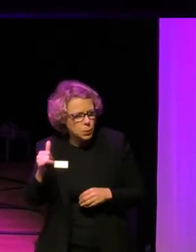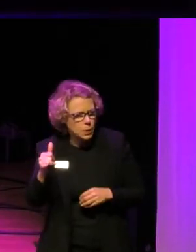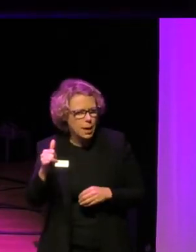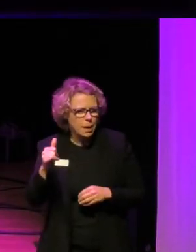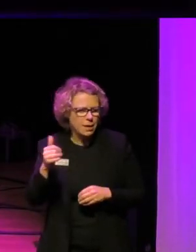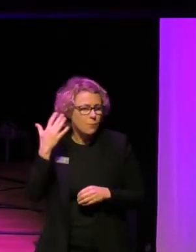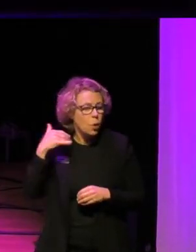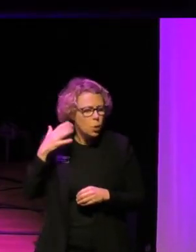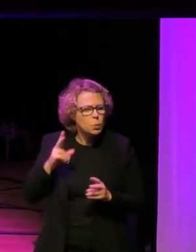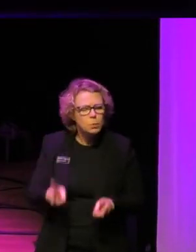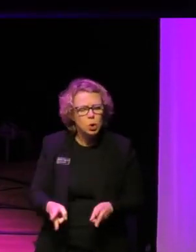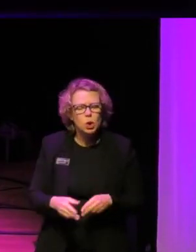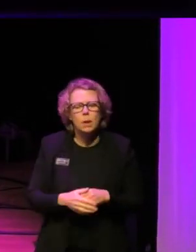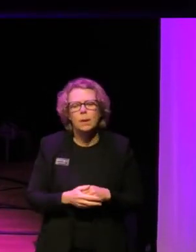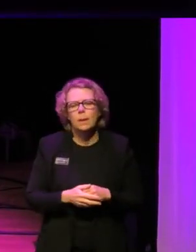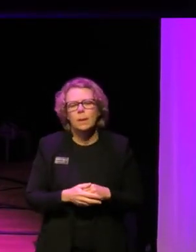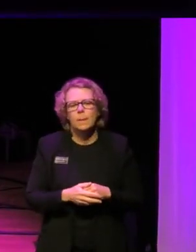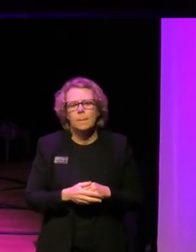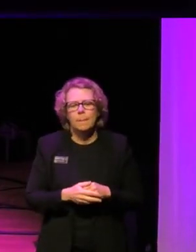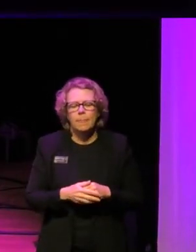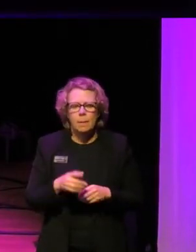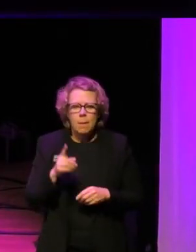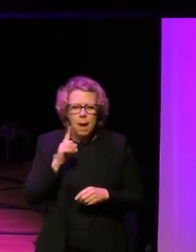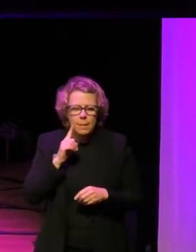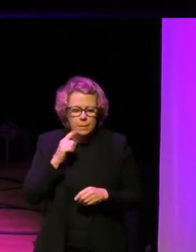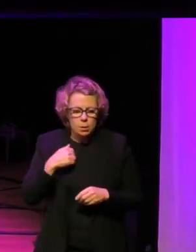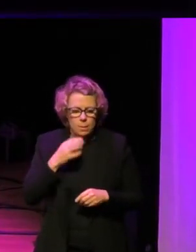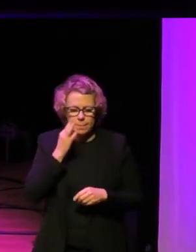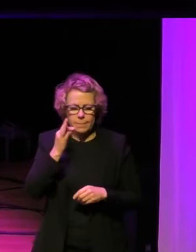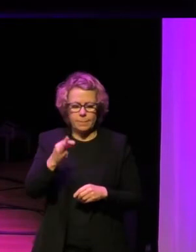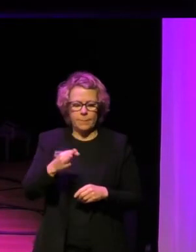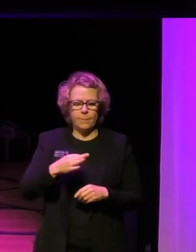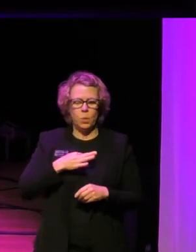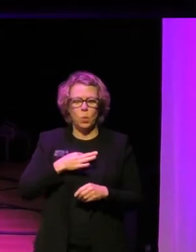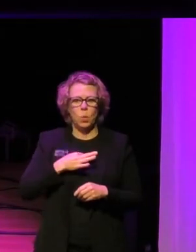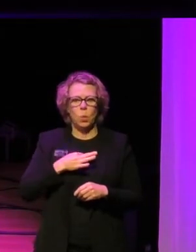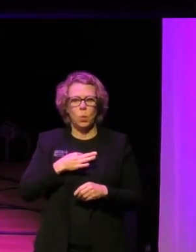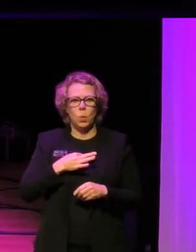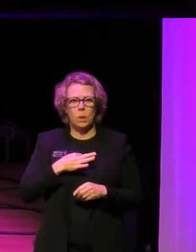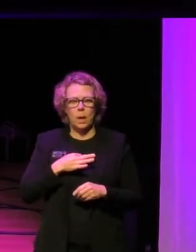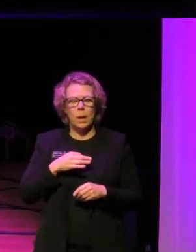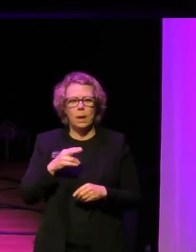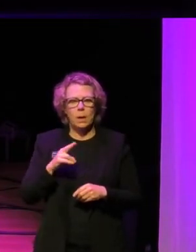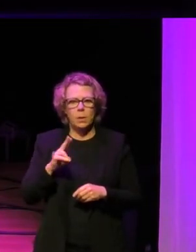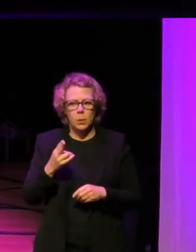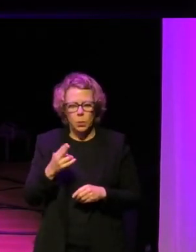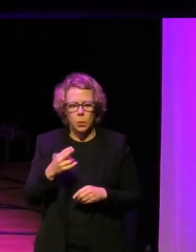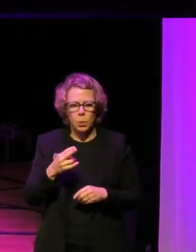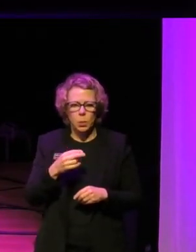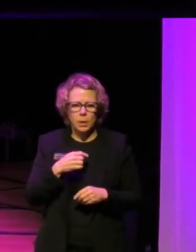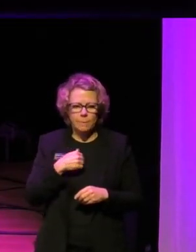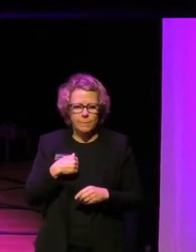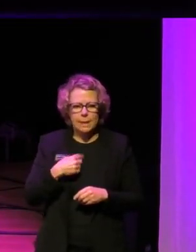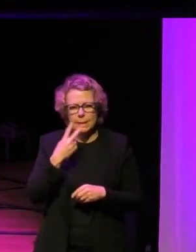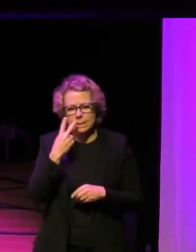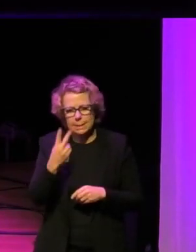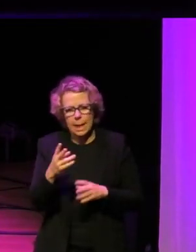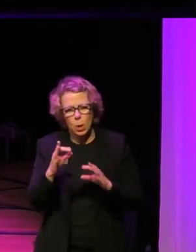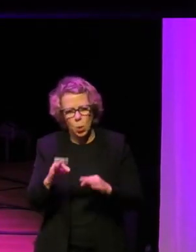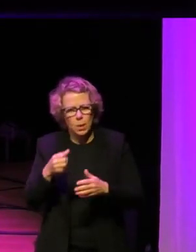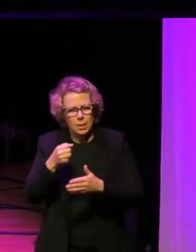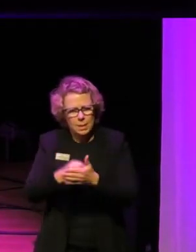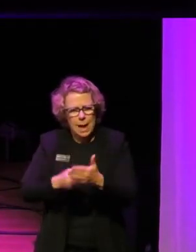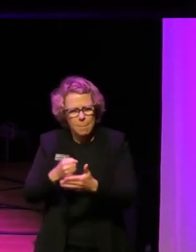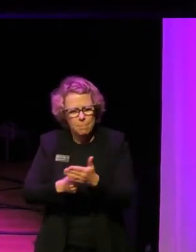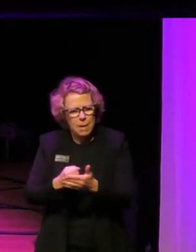och tidigare. Och det jag alltid frågar mig själv är, nu får vi se, det återstår att se hur den